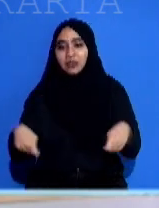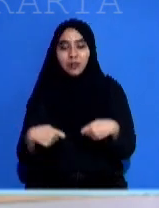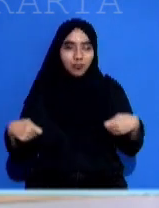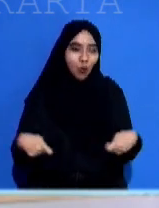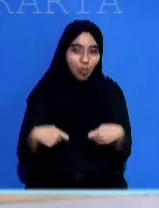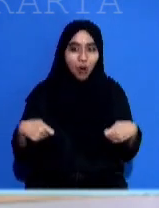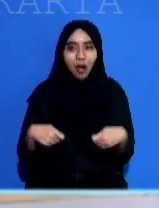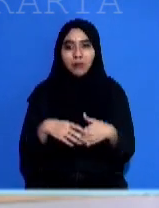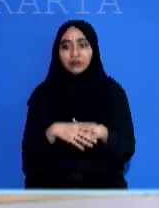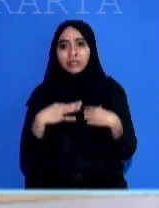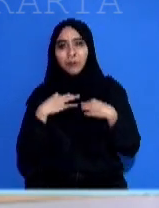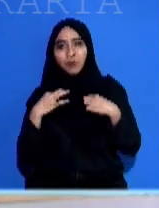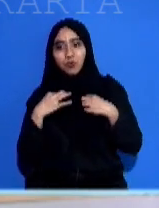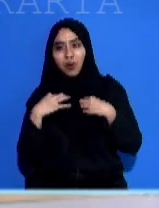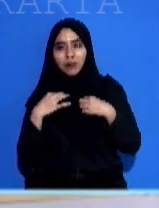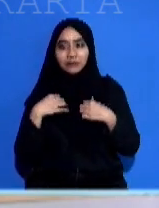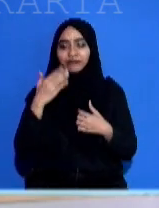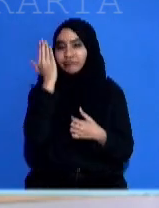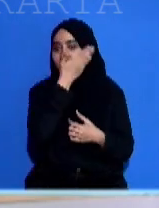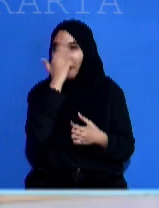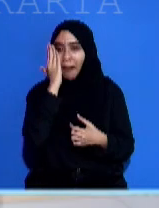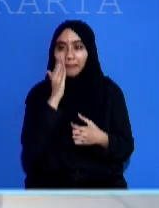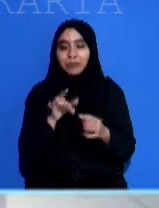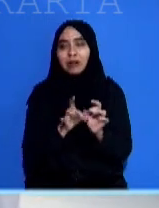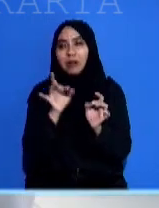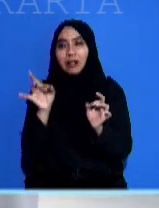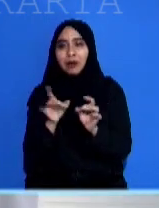busana seni musik tata rias dan pemasaran